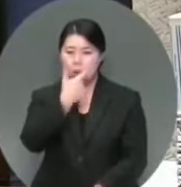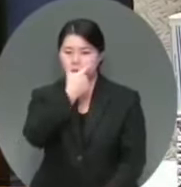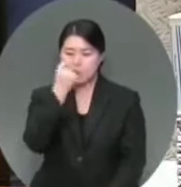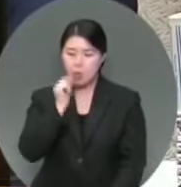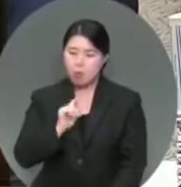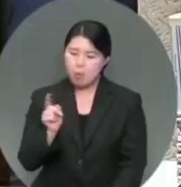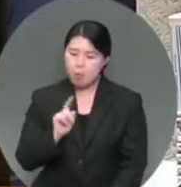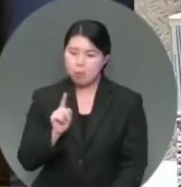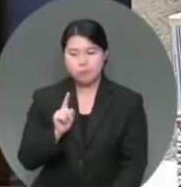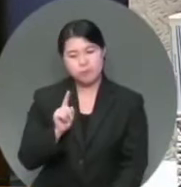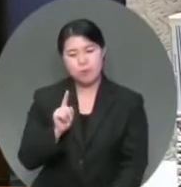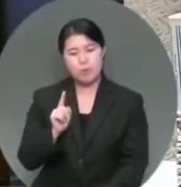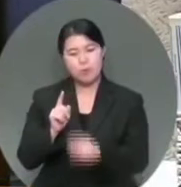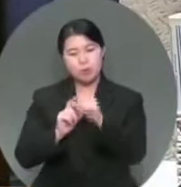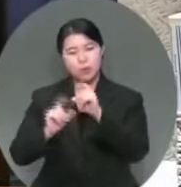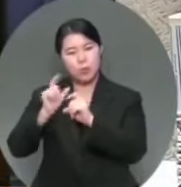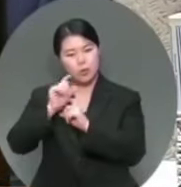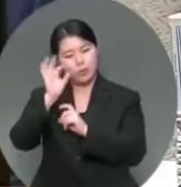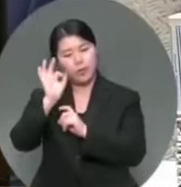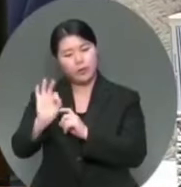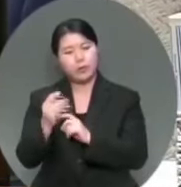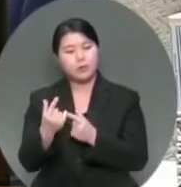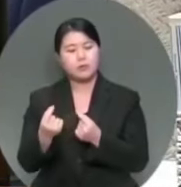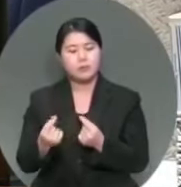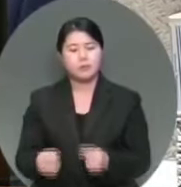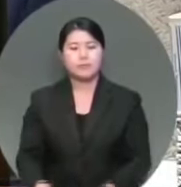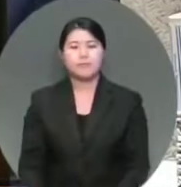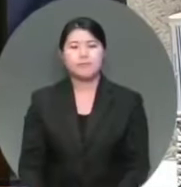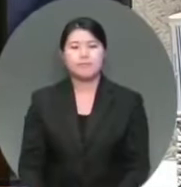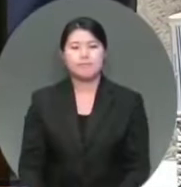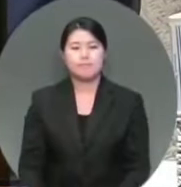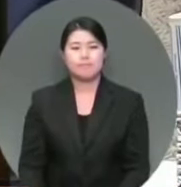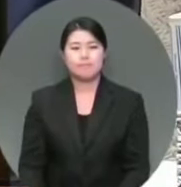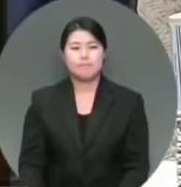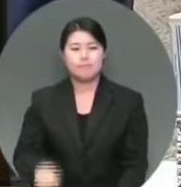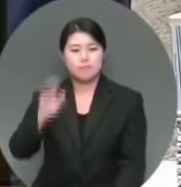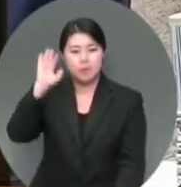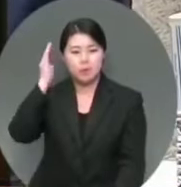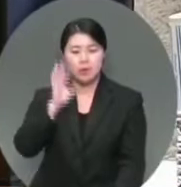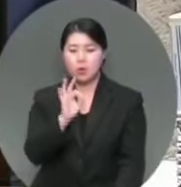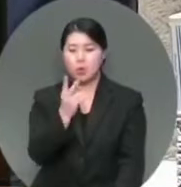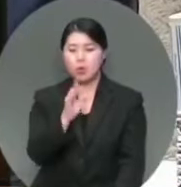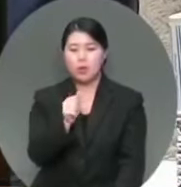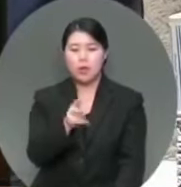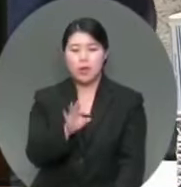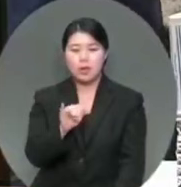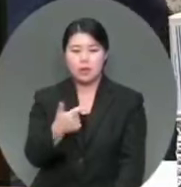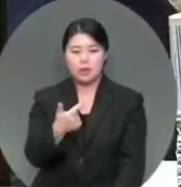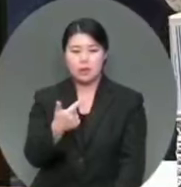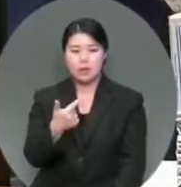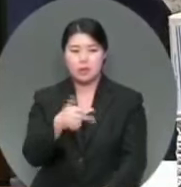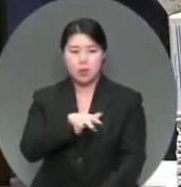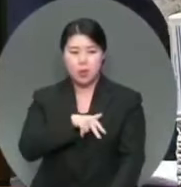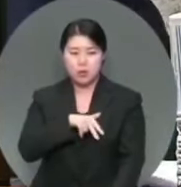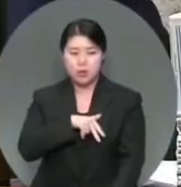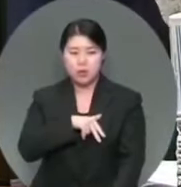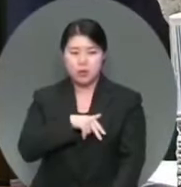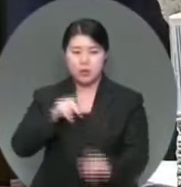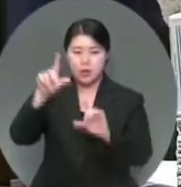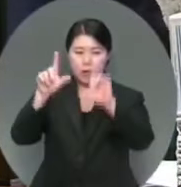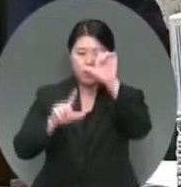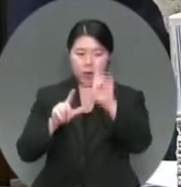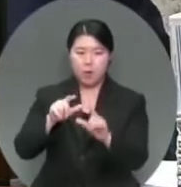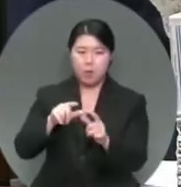부족한지 그거는 저희들이 추가로 좀 또 체크를 해요. 예, 부총리님 지금 최근 용해인 의원이 추계 모형 공개 소송을